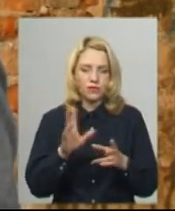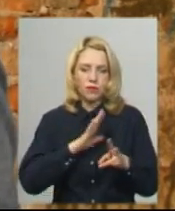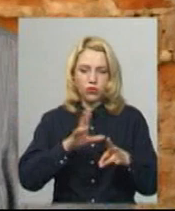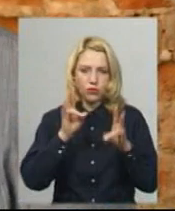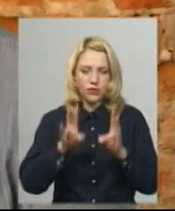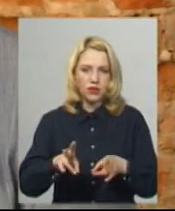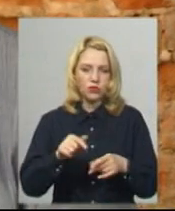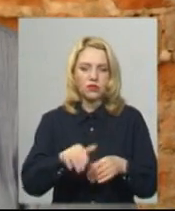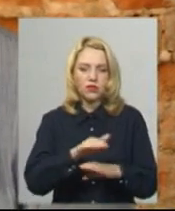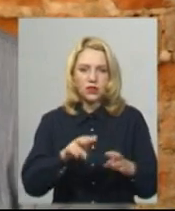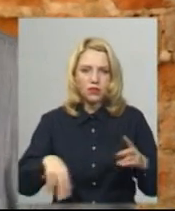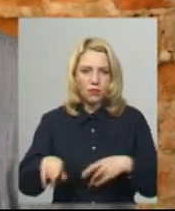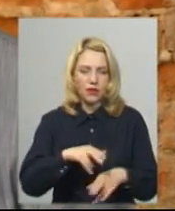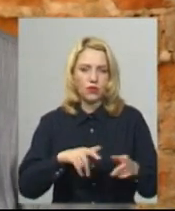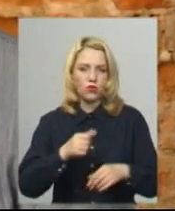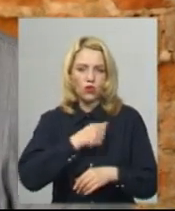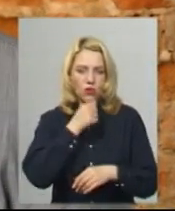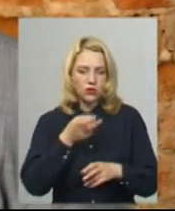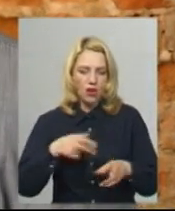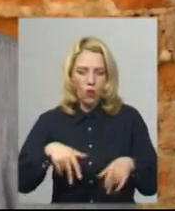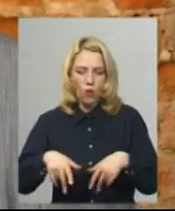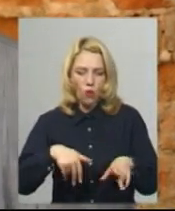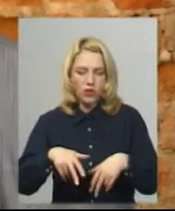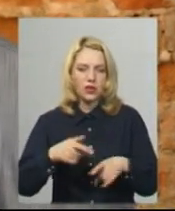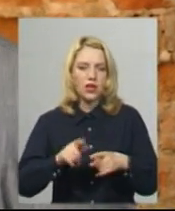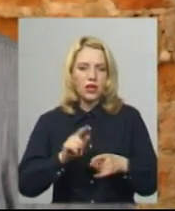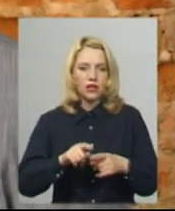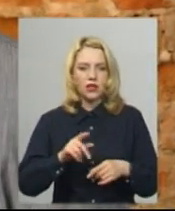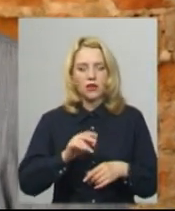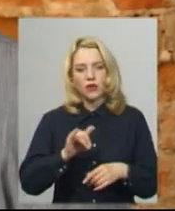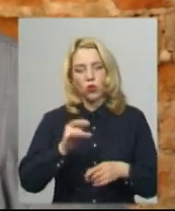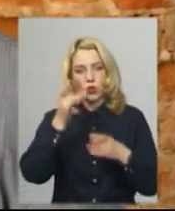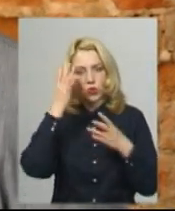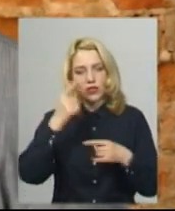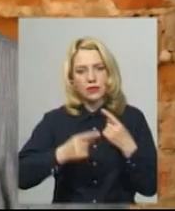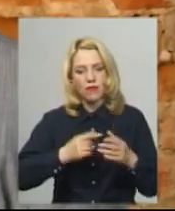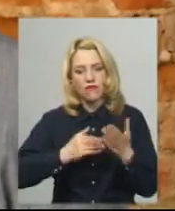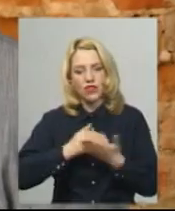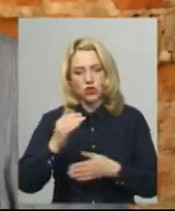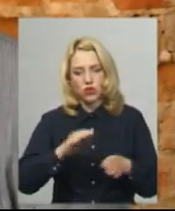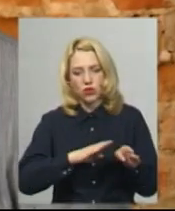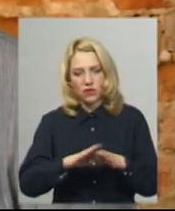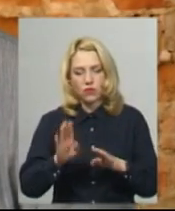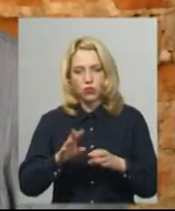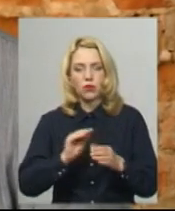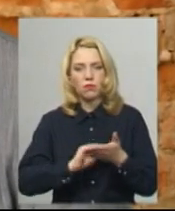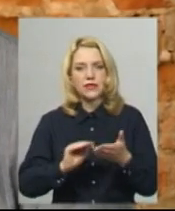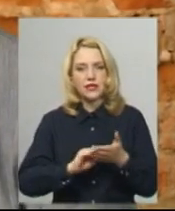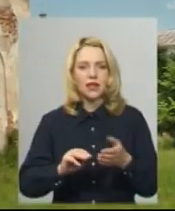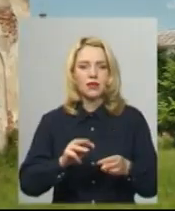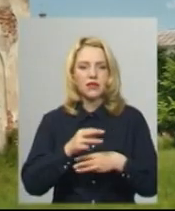ходять дорослі. Ми звернемося до органу охорони культурної спадщини вищого рівня, будемо писати до Міністерства культури України по цьому